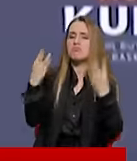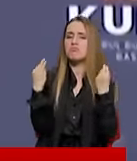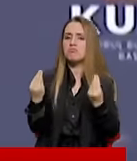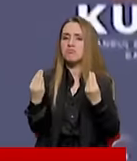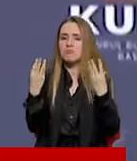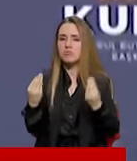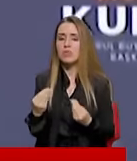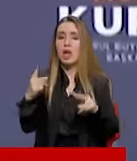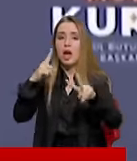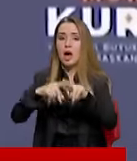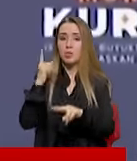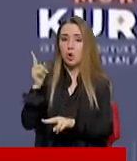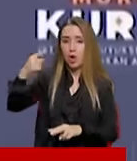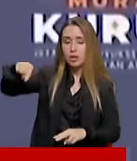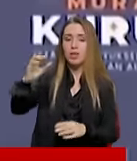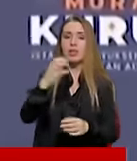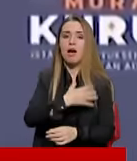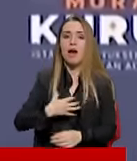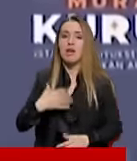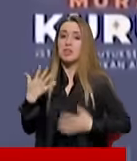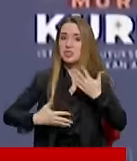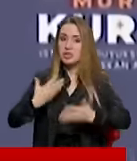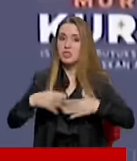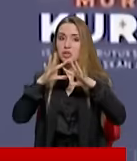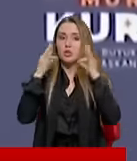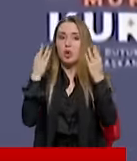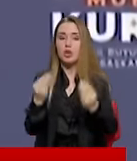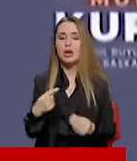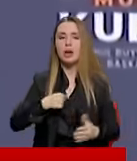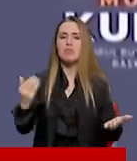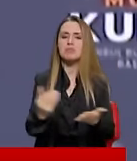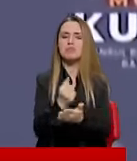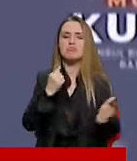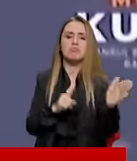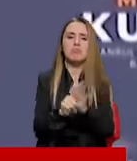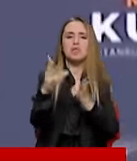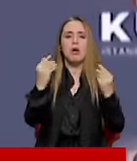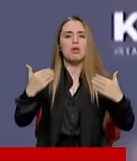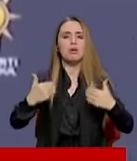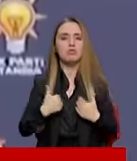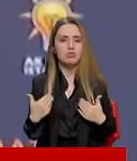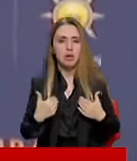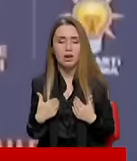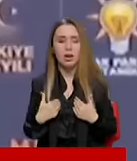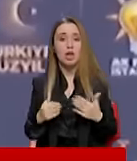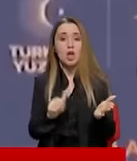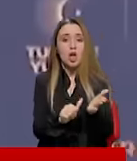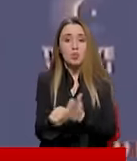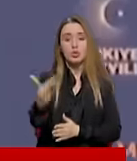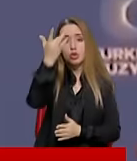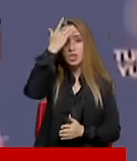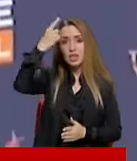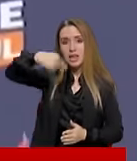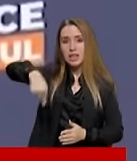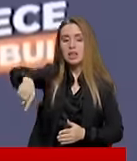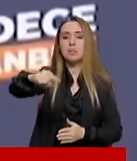ki Aybüke öğretmenin annesini sevindireceği bir zafer kazanacağız ki tüm